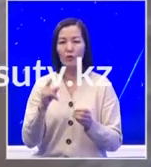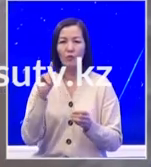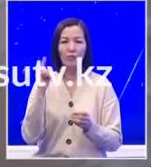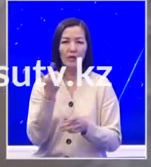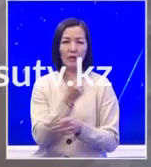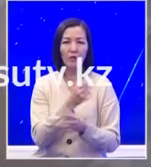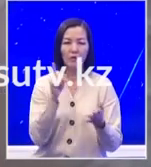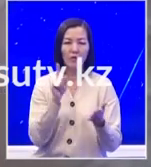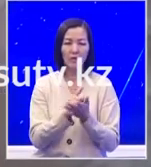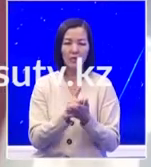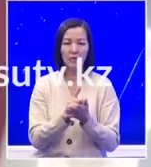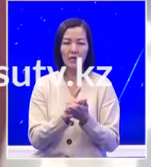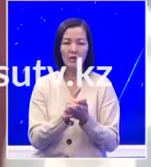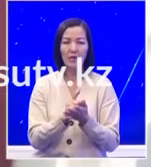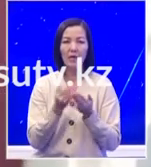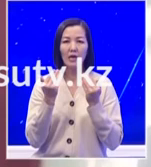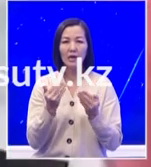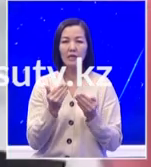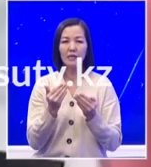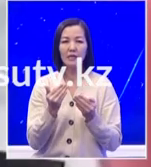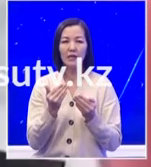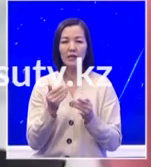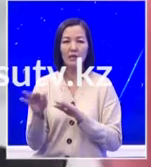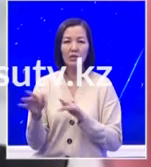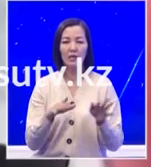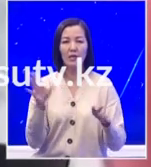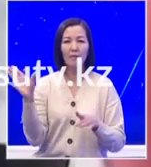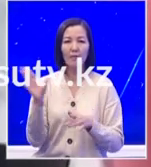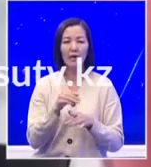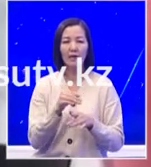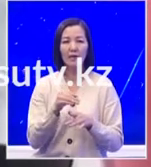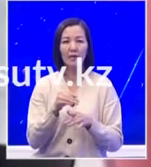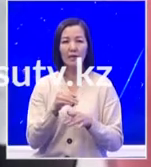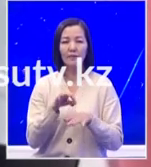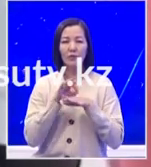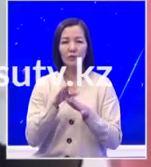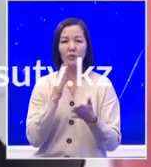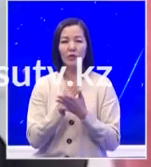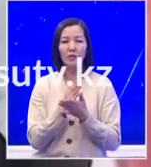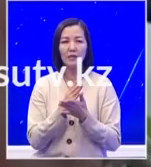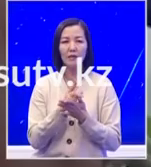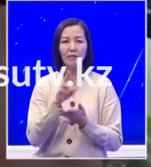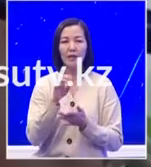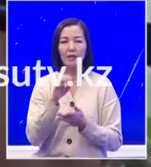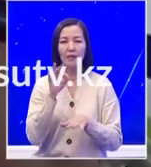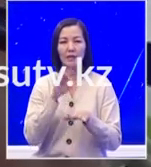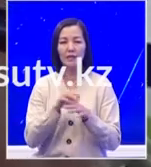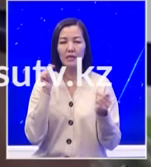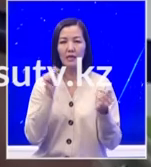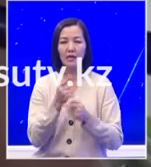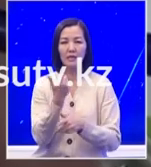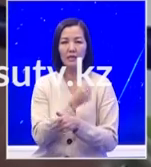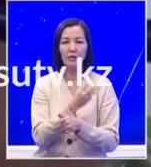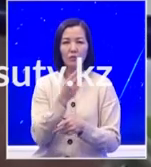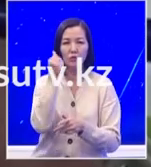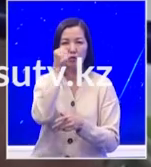егілуі тиіс. Ақпарат көздерінің хабарлауынша шара елдің барлық мешіттерінде ұйымдастырылады. Айта кетейік, ауған жерінде полиомиелит дертіне қарсы екпе егу шарасы